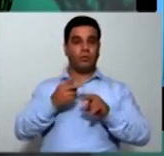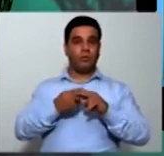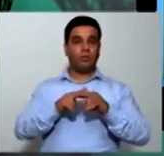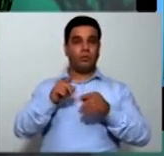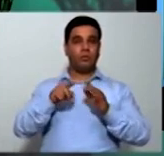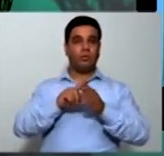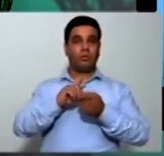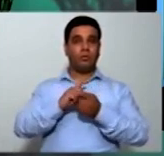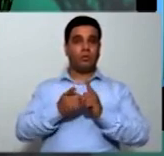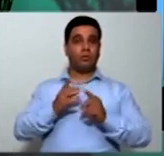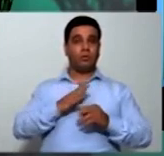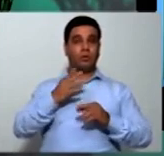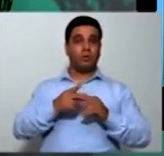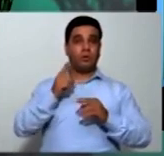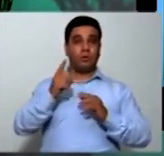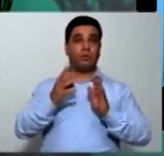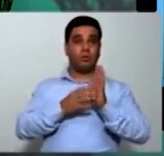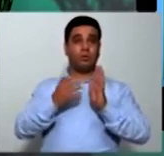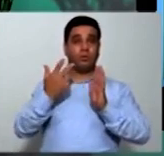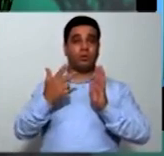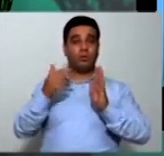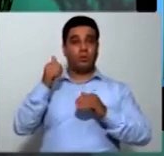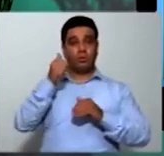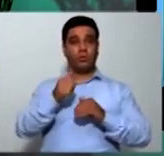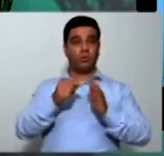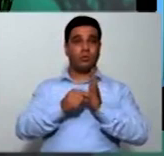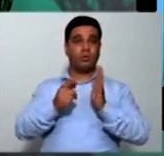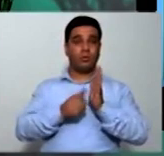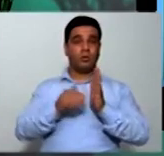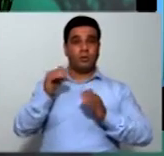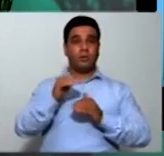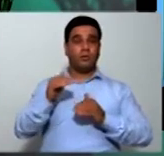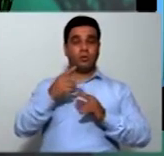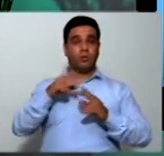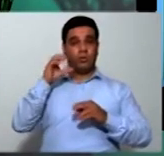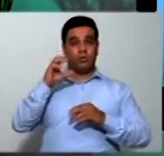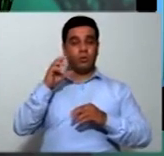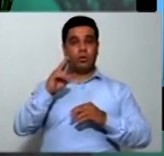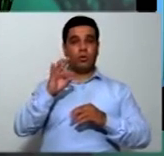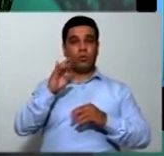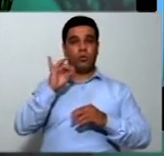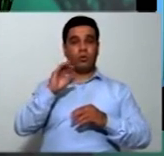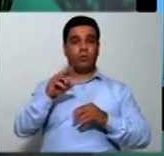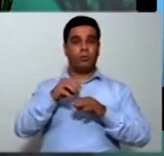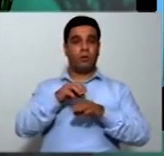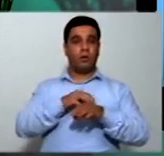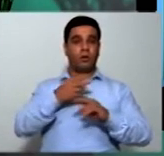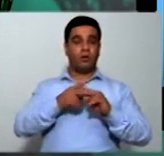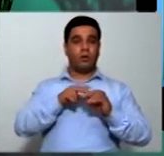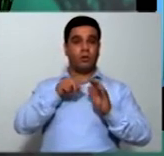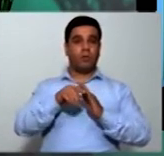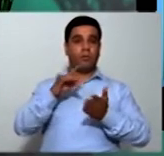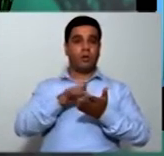butunlay barham topdi. 1930-yil 17-fevralda O'zbekiston Kommunistik partiyasi Markaziy